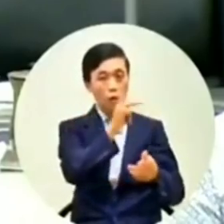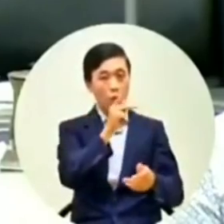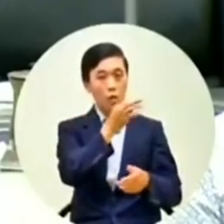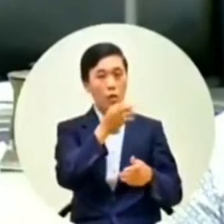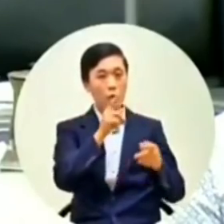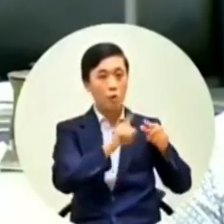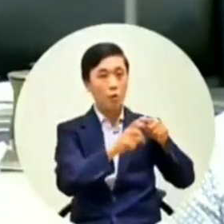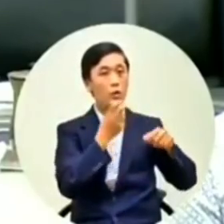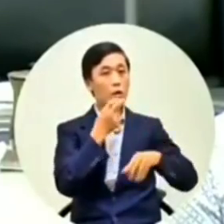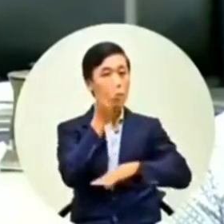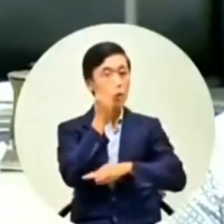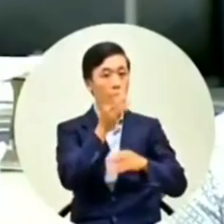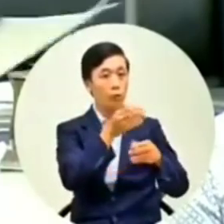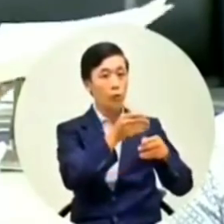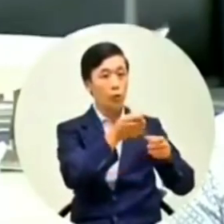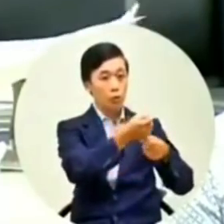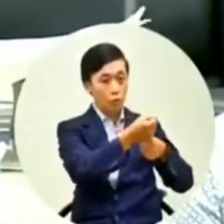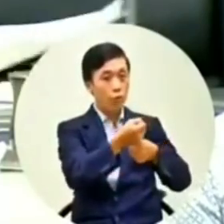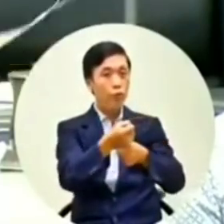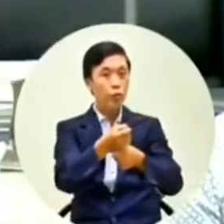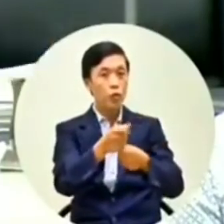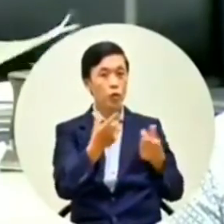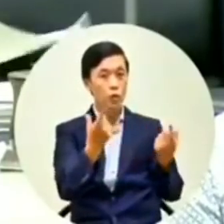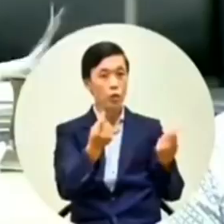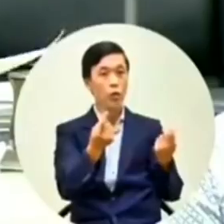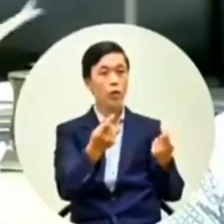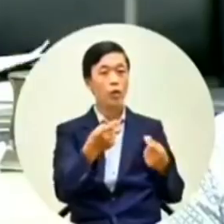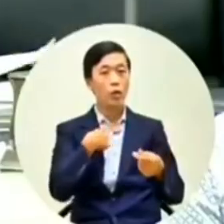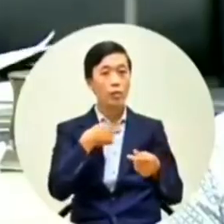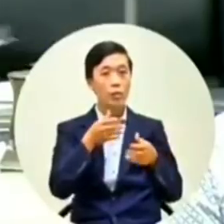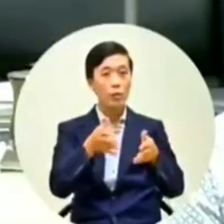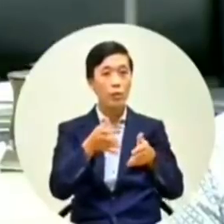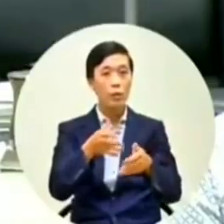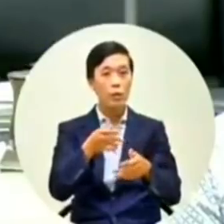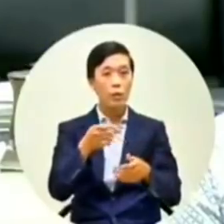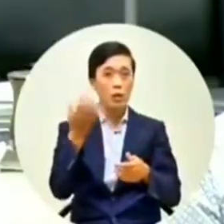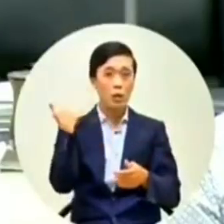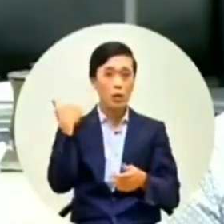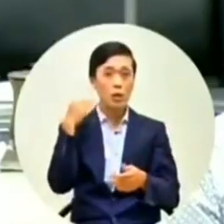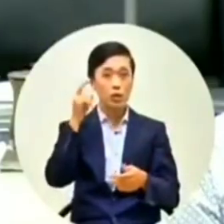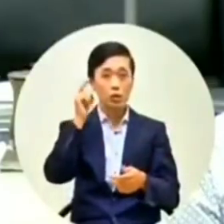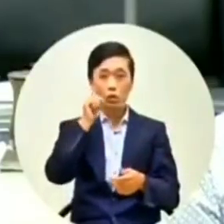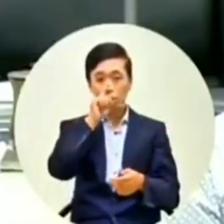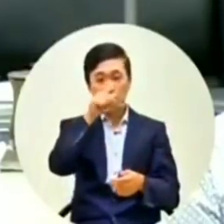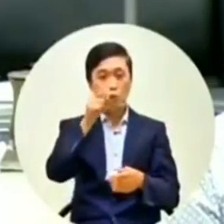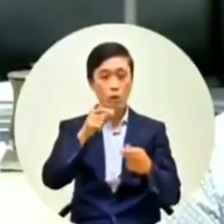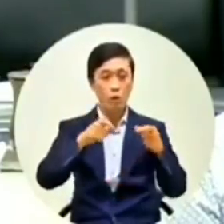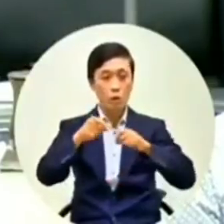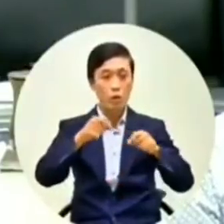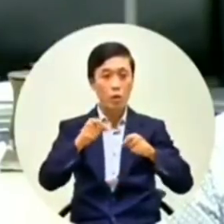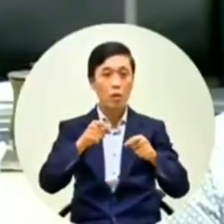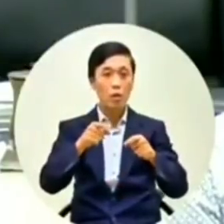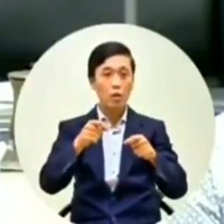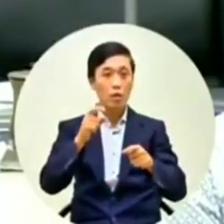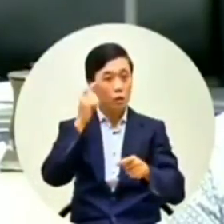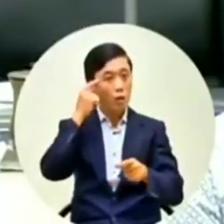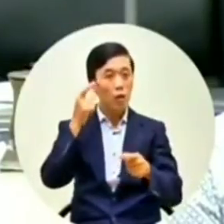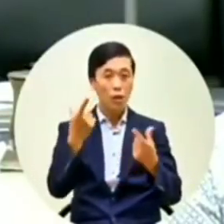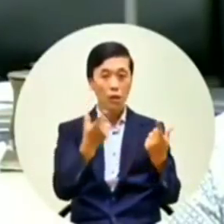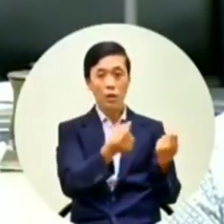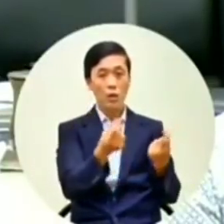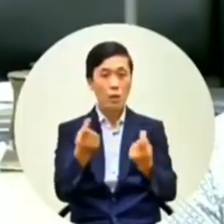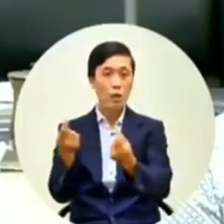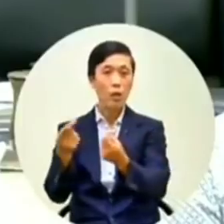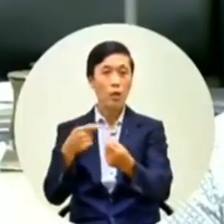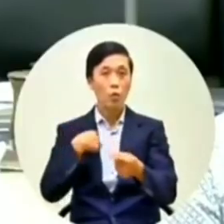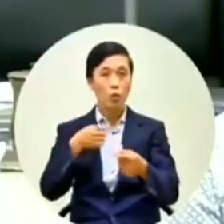手牌，还得要跟中央争取。那请问一下，老狗玩不出新把戏，我们未来如何还债？不会再留子孙？启